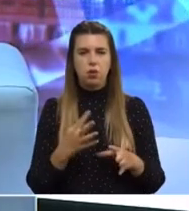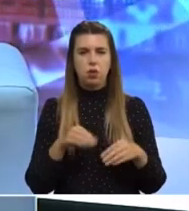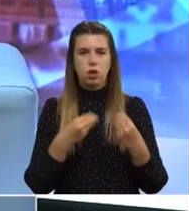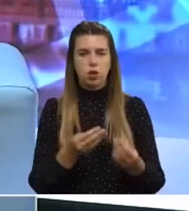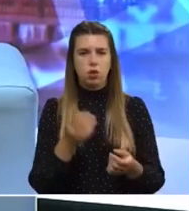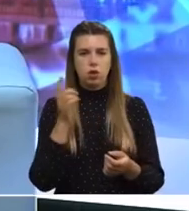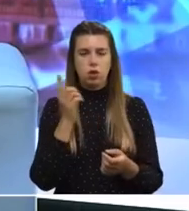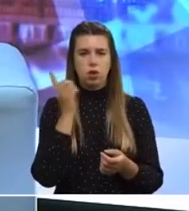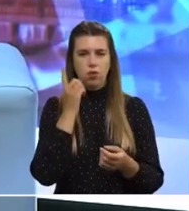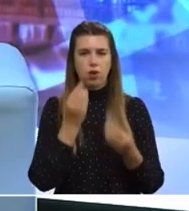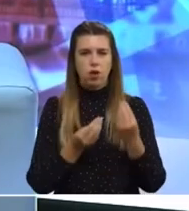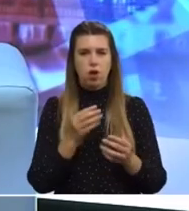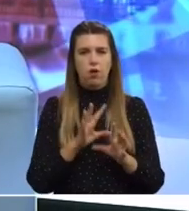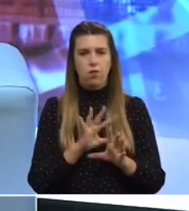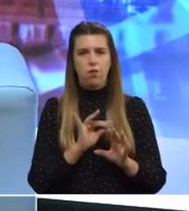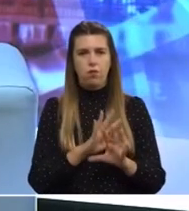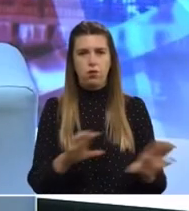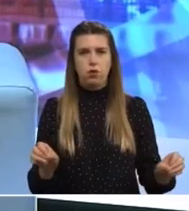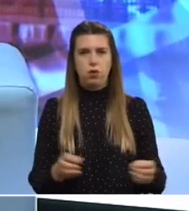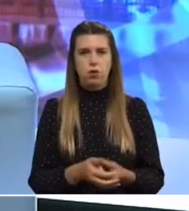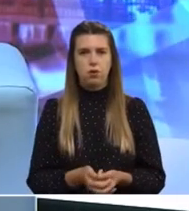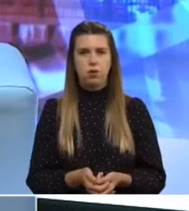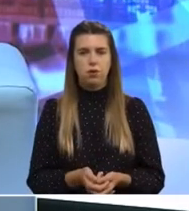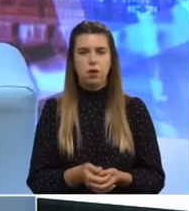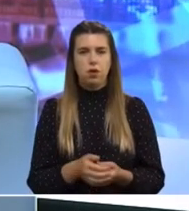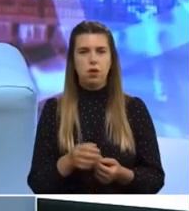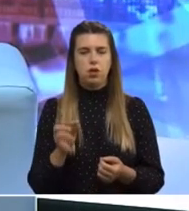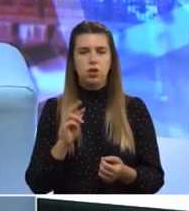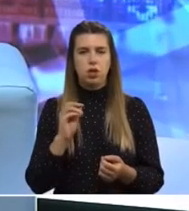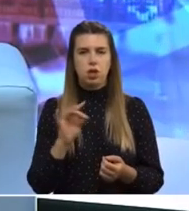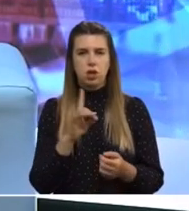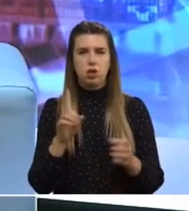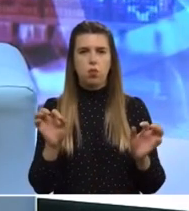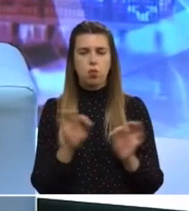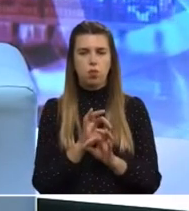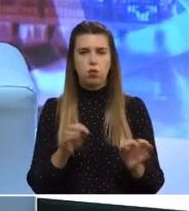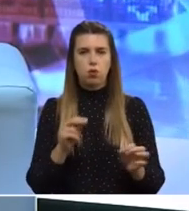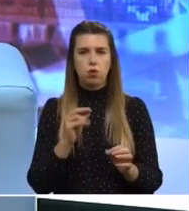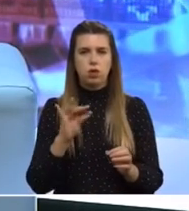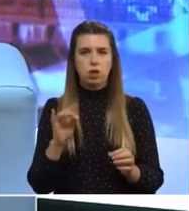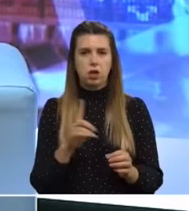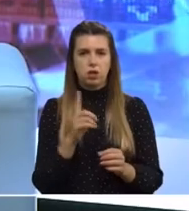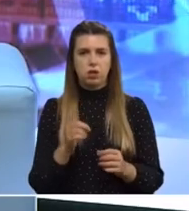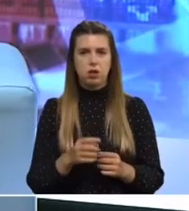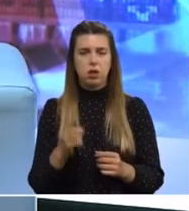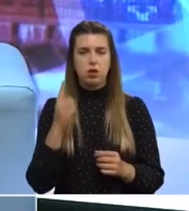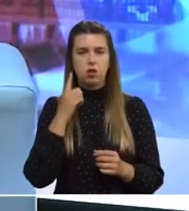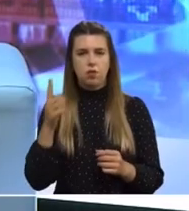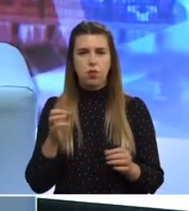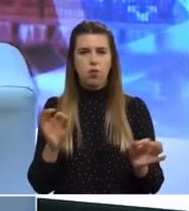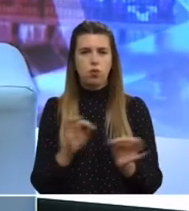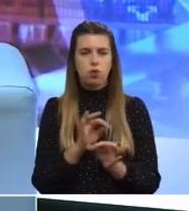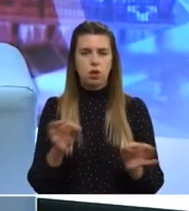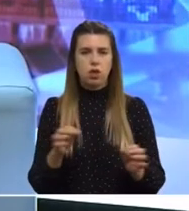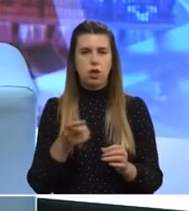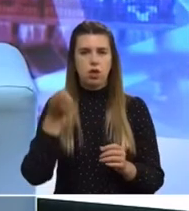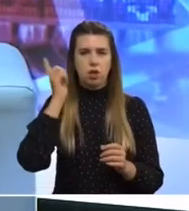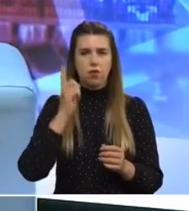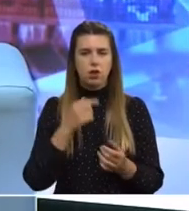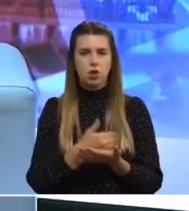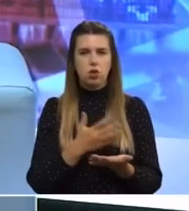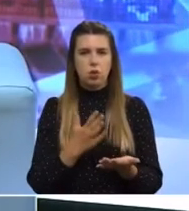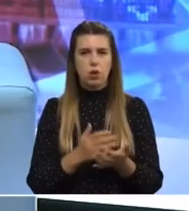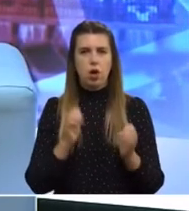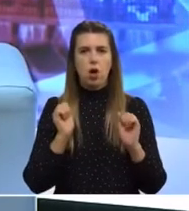просто дают телефон и вот играйся, все. А через музыку, через звуки музыкальных